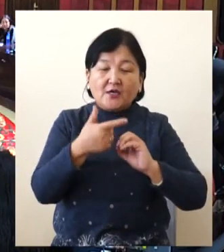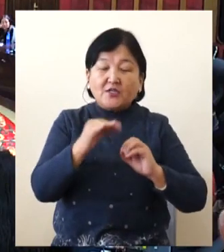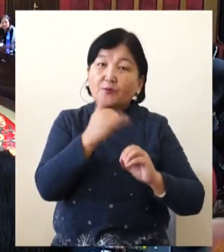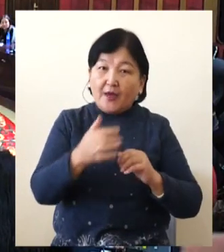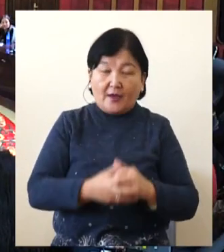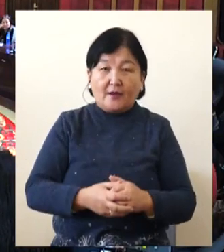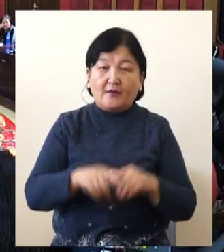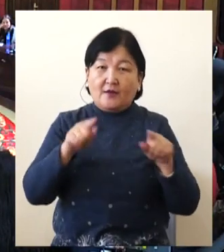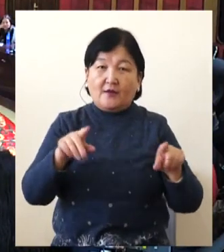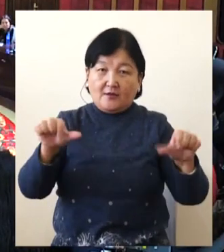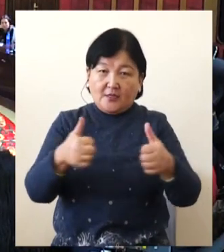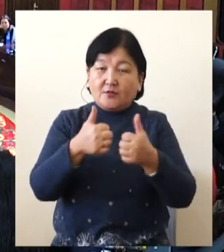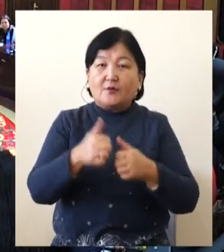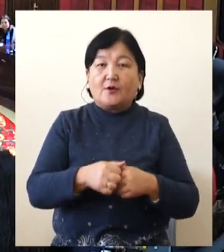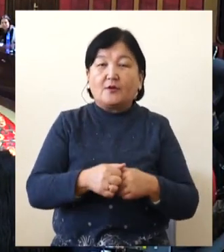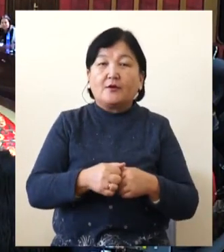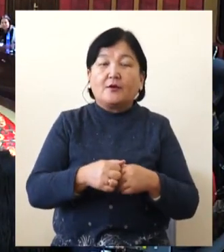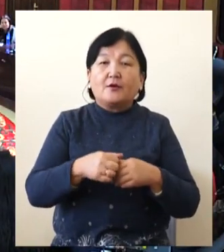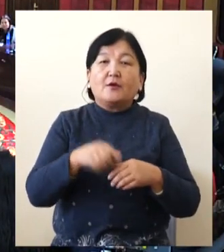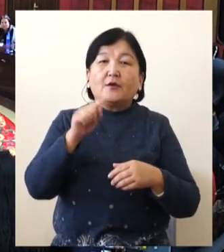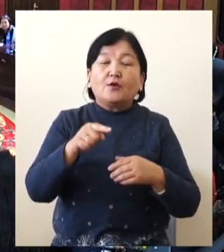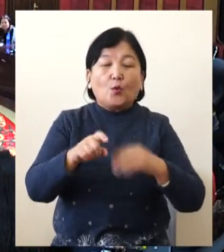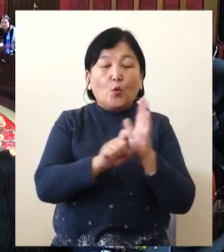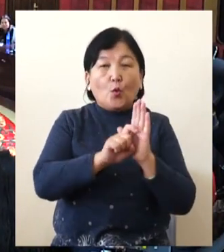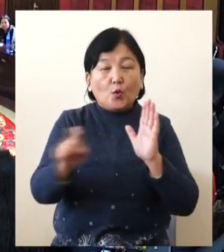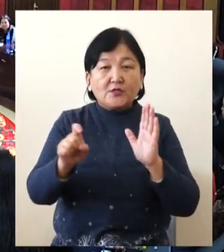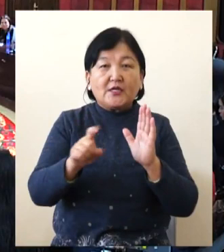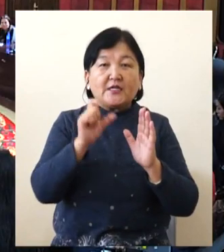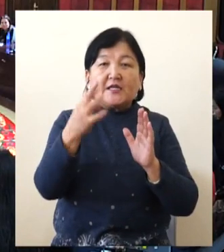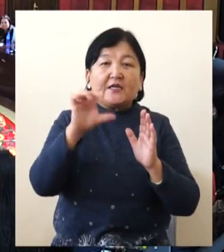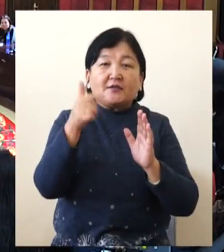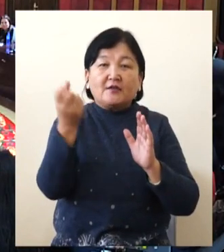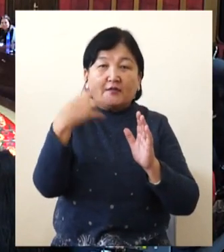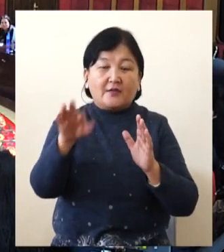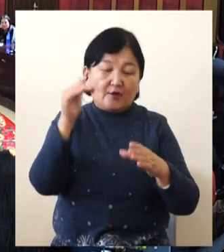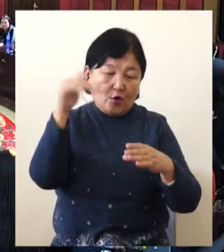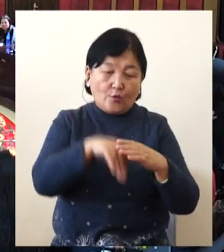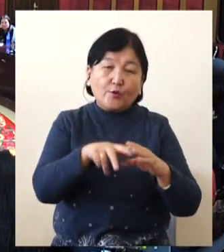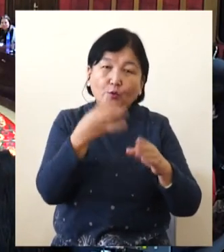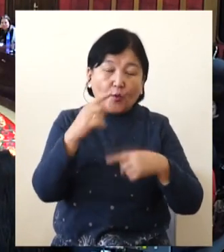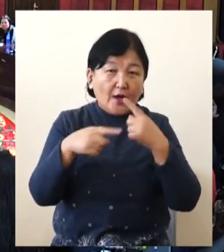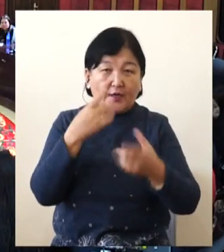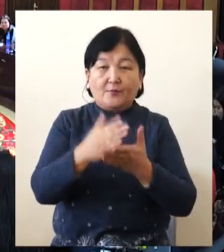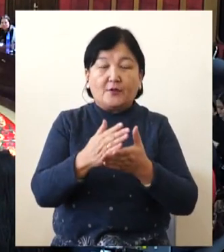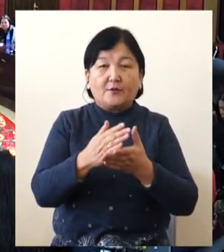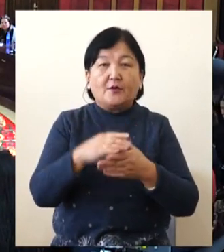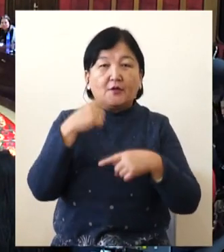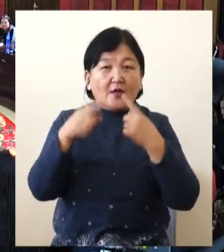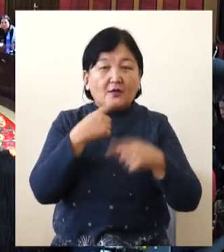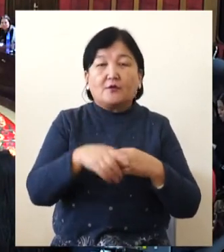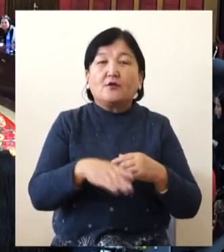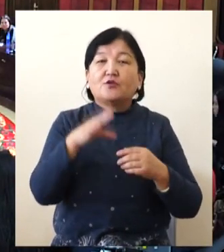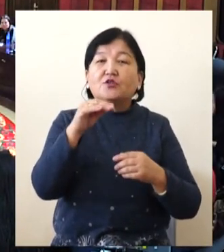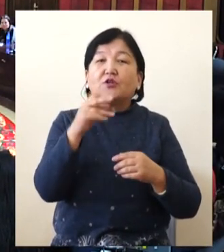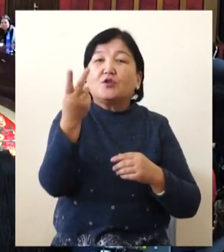байгаа тэрийг авторжуулж байгаа лицензтэй байх хугацаанд нэлэгдлийн зардлаар шингээж өгнө гэх мэт ч. Одоо энд яриад байгаа